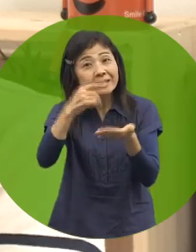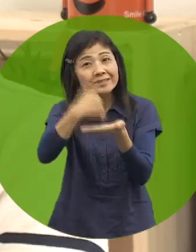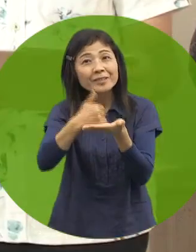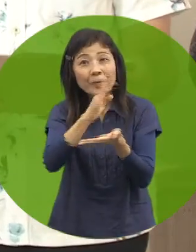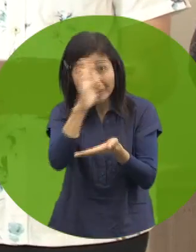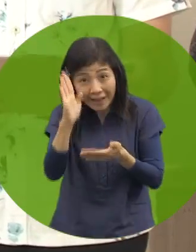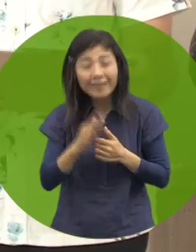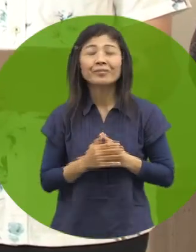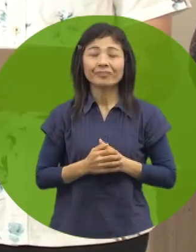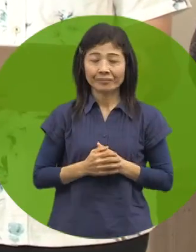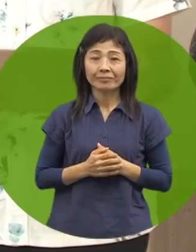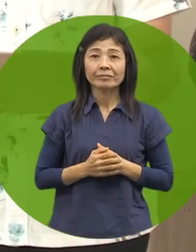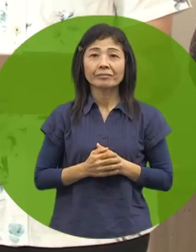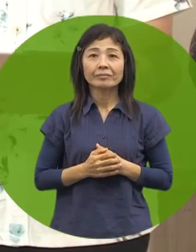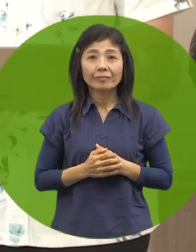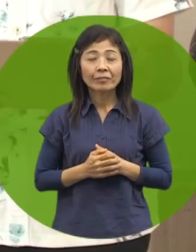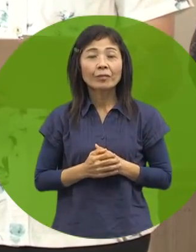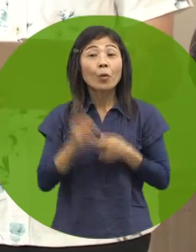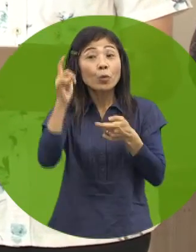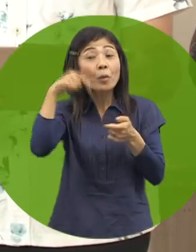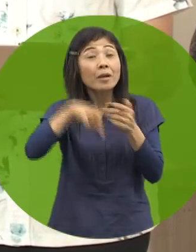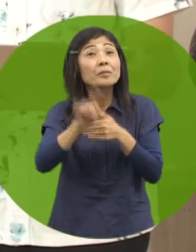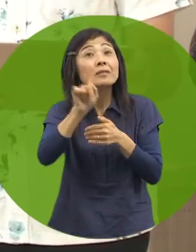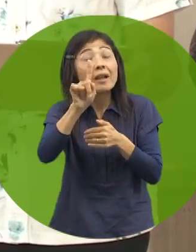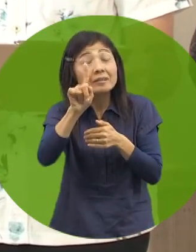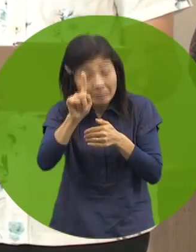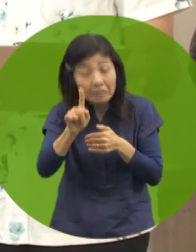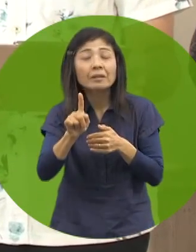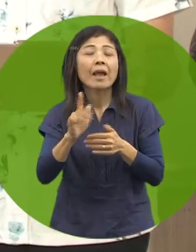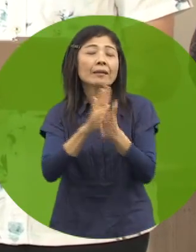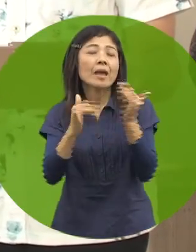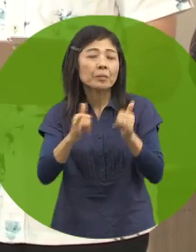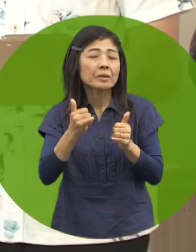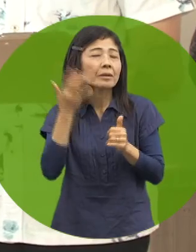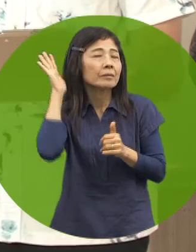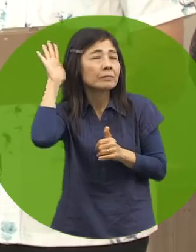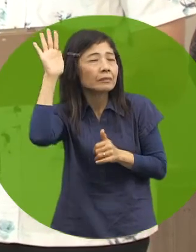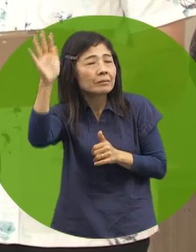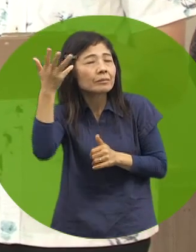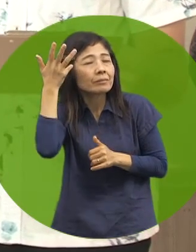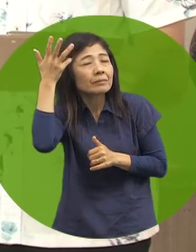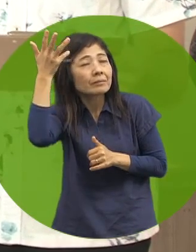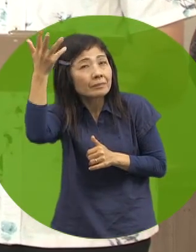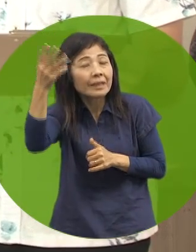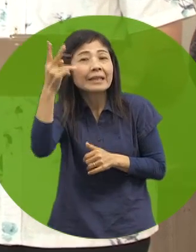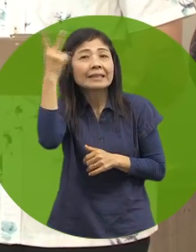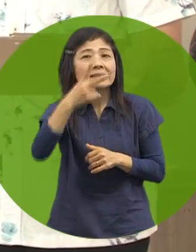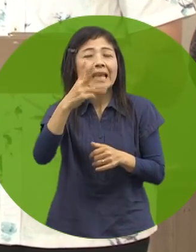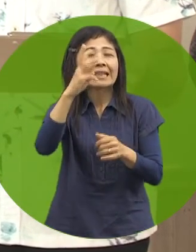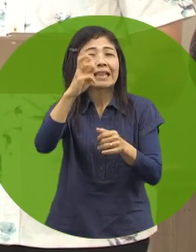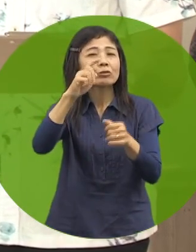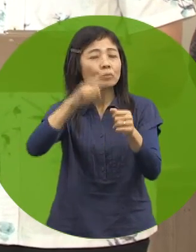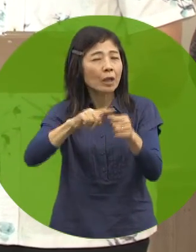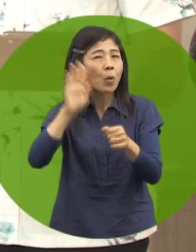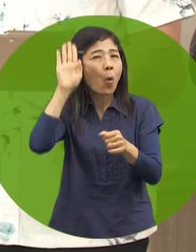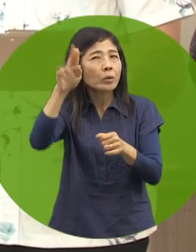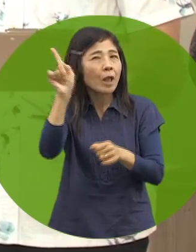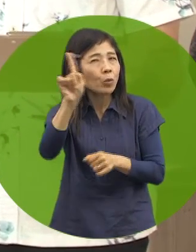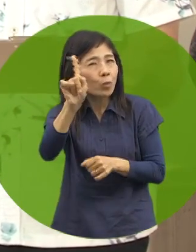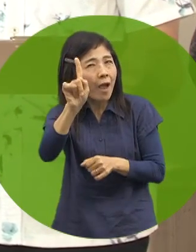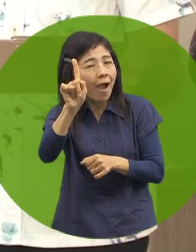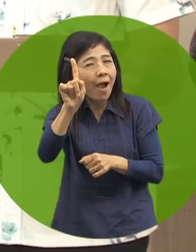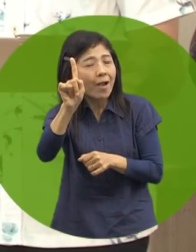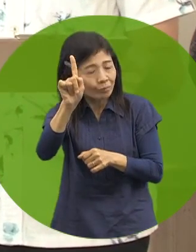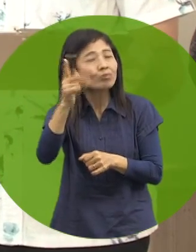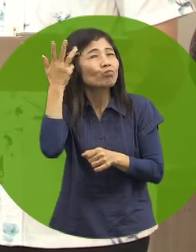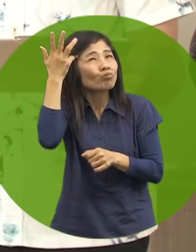。 はい、沖縄21世紀ビジョンは県民が望むおおむね2030年の沖縄の将来像を描いたも